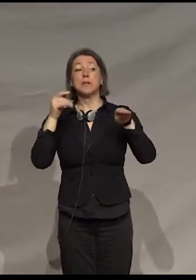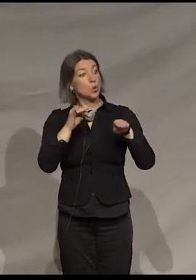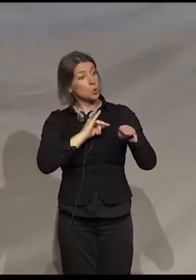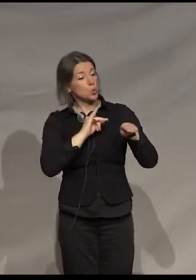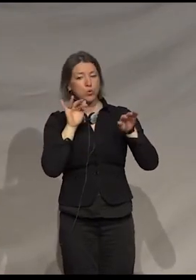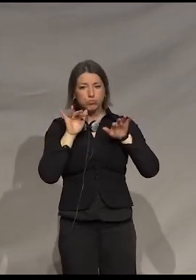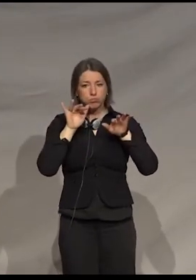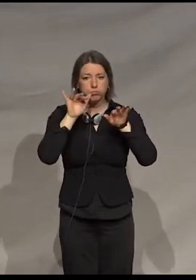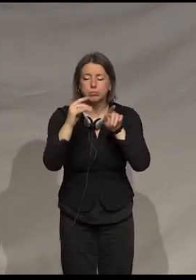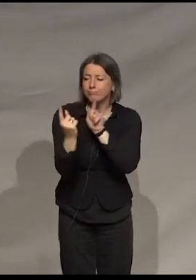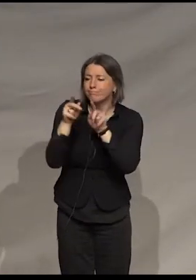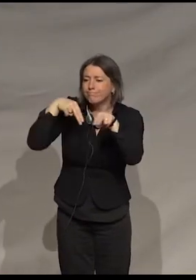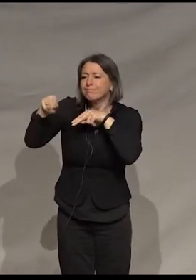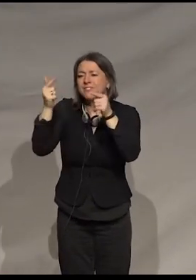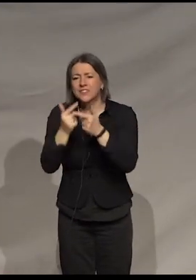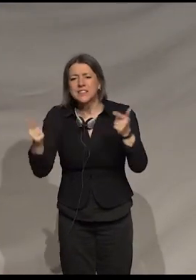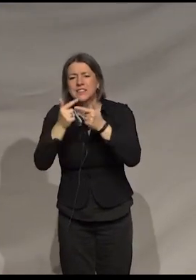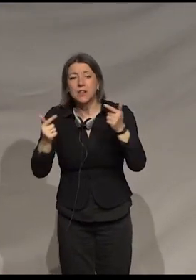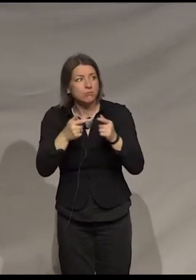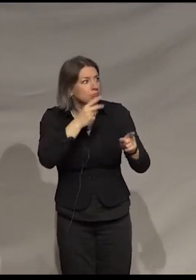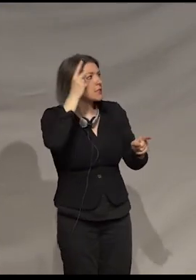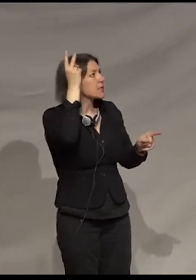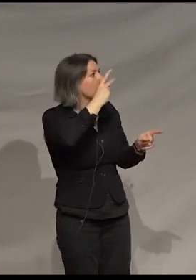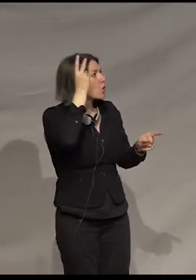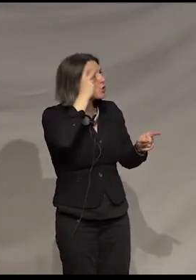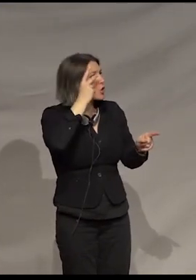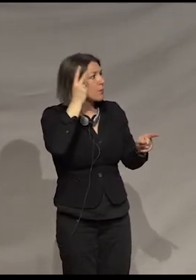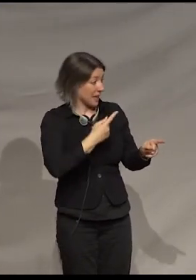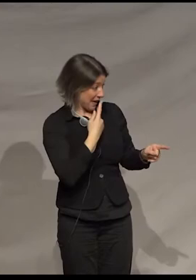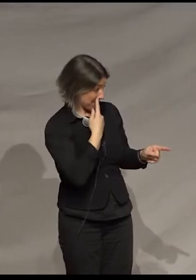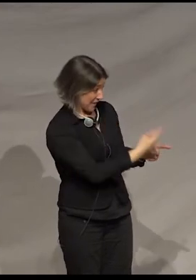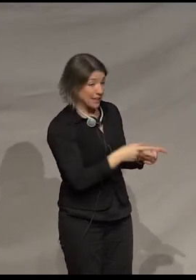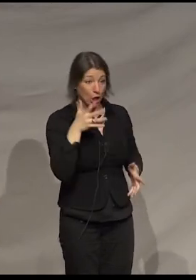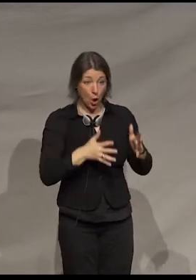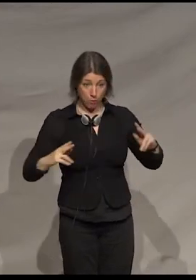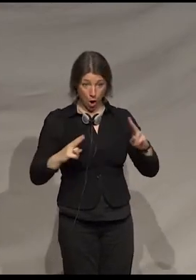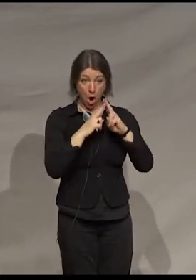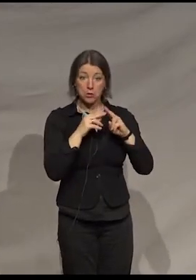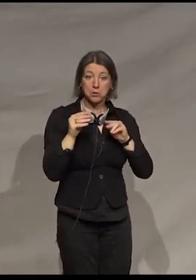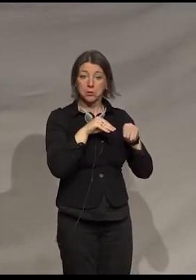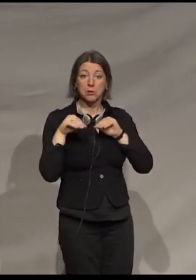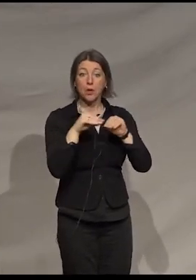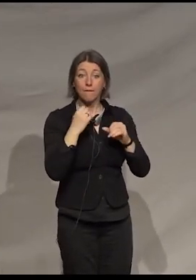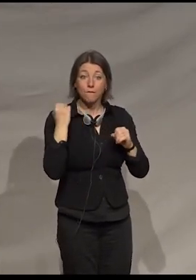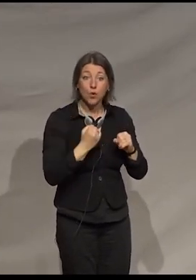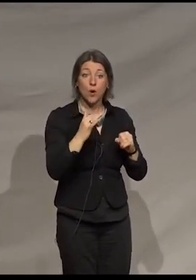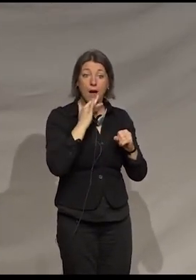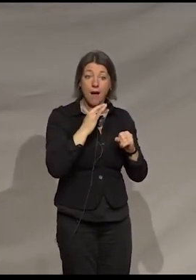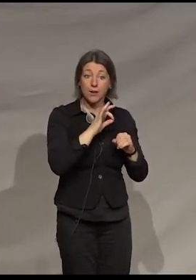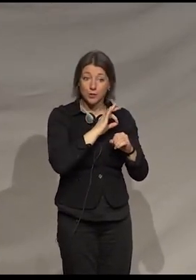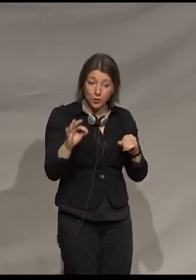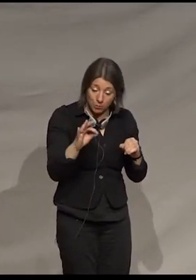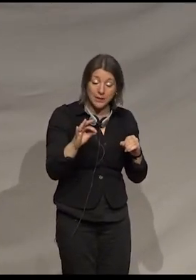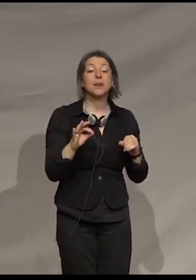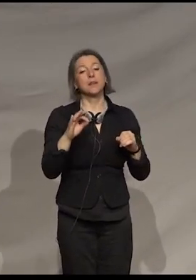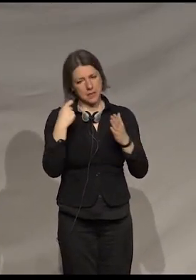technologii? 100%. Tak 100%, jak funguje tento robot. Včera technologie fungovala na